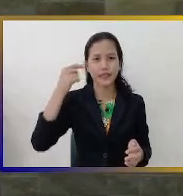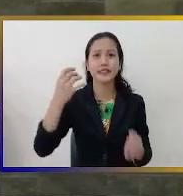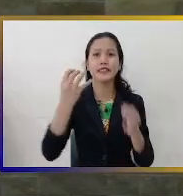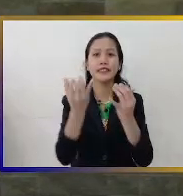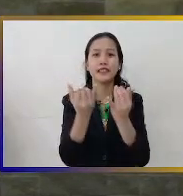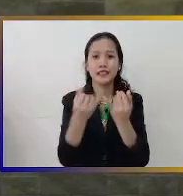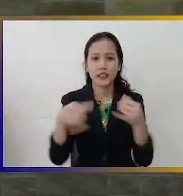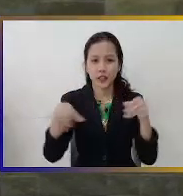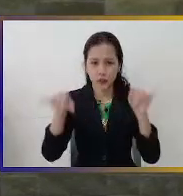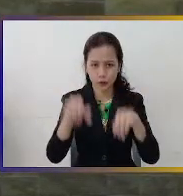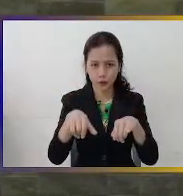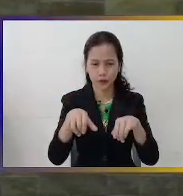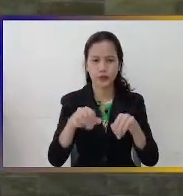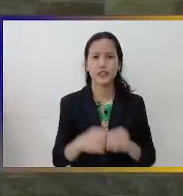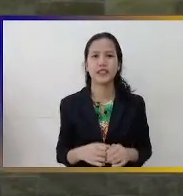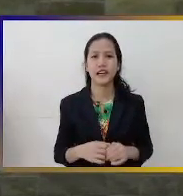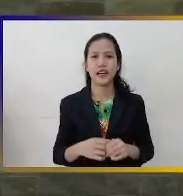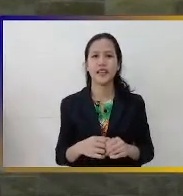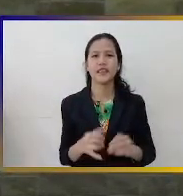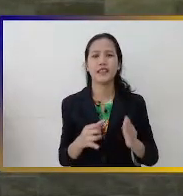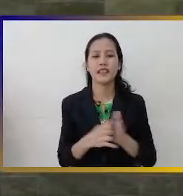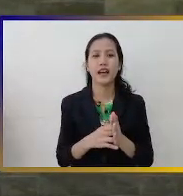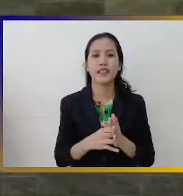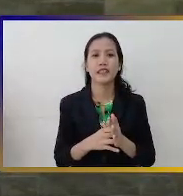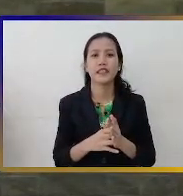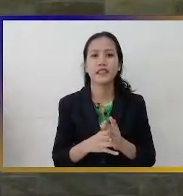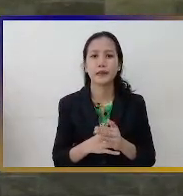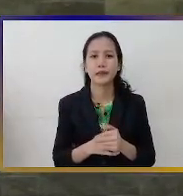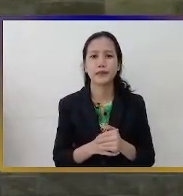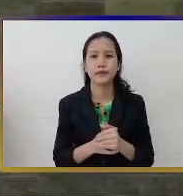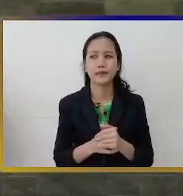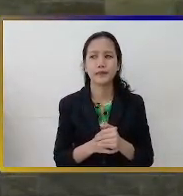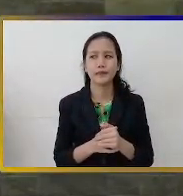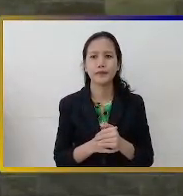po ni Prophet Micah.